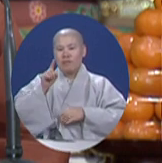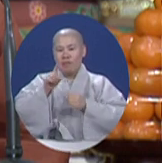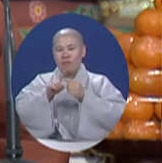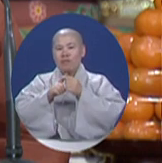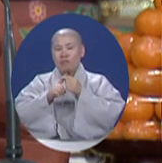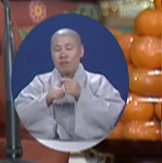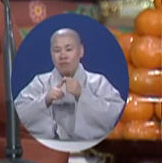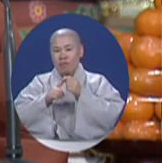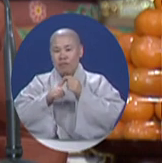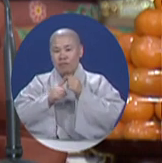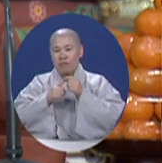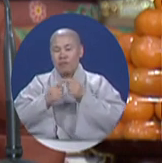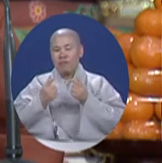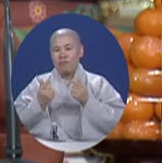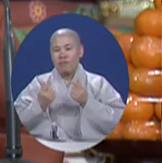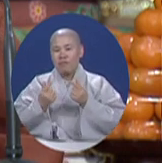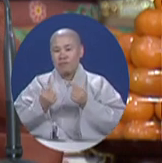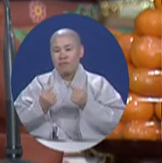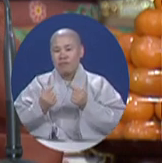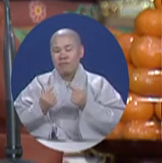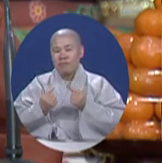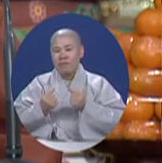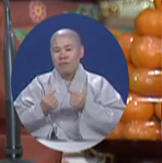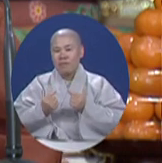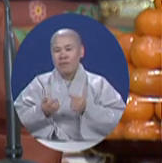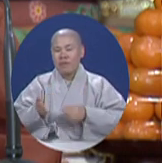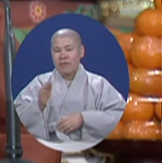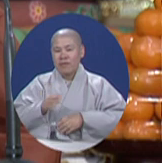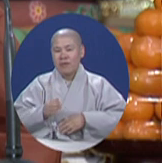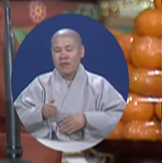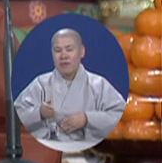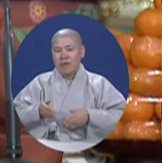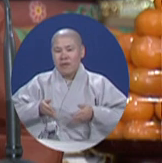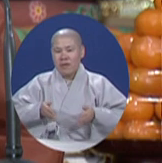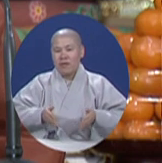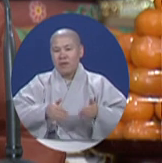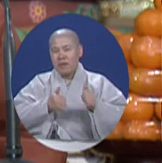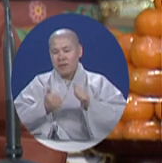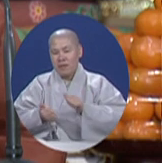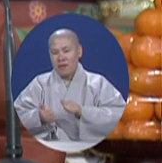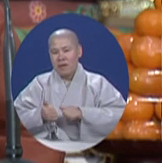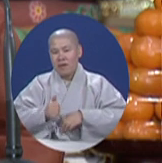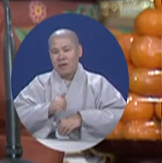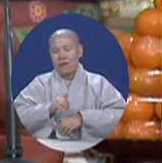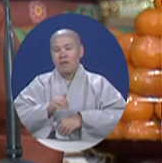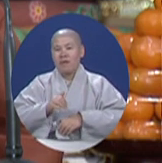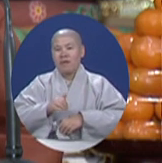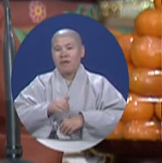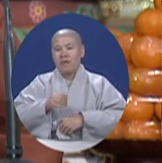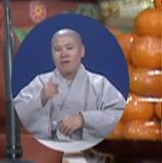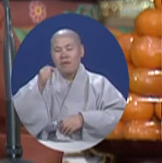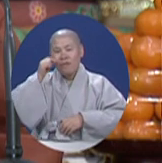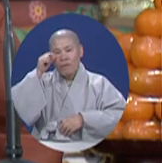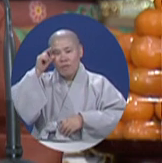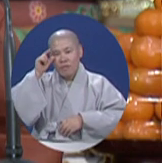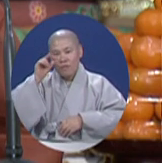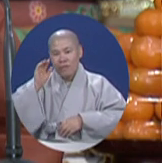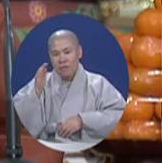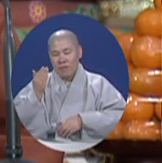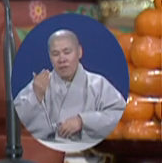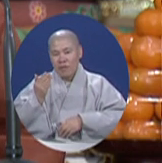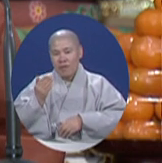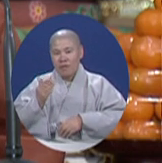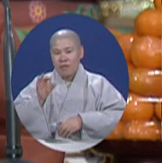손가락이다. 그런데 이거 뭐 생사견, 열반견, 생사다, 열반이다.